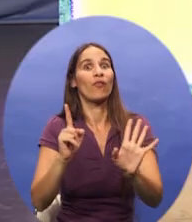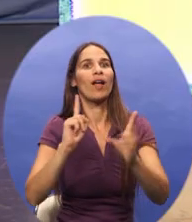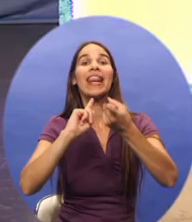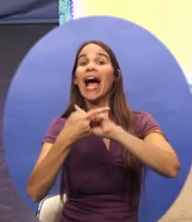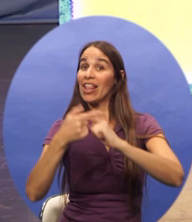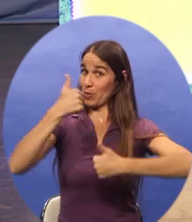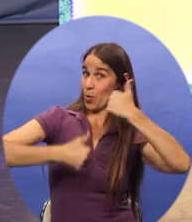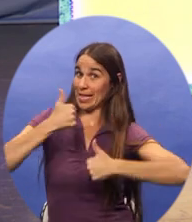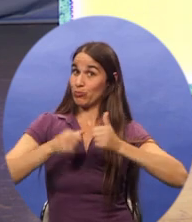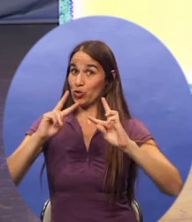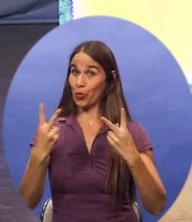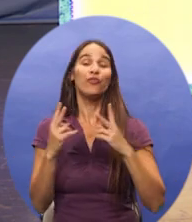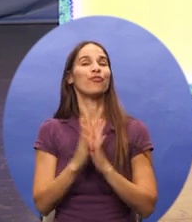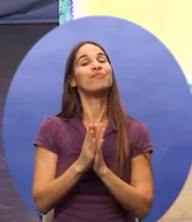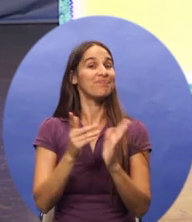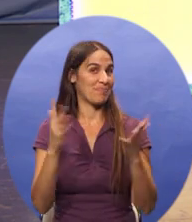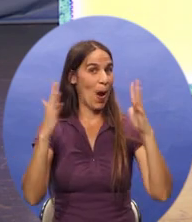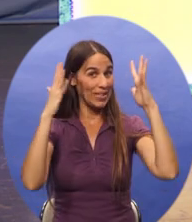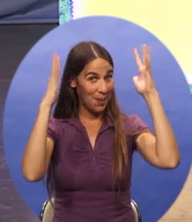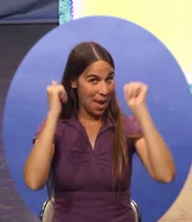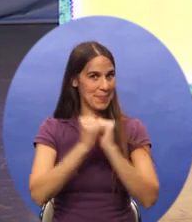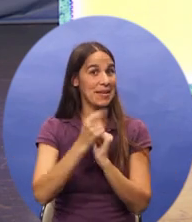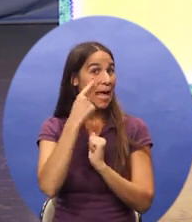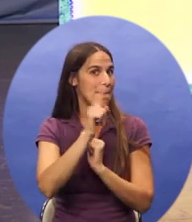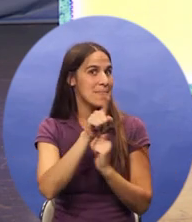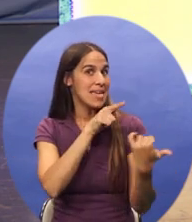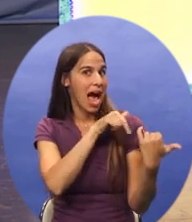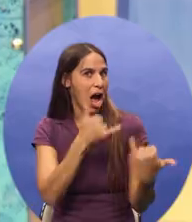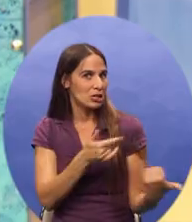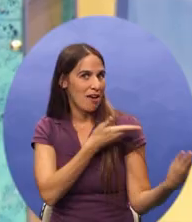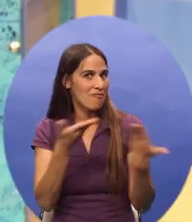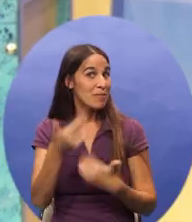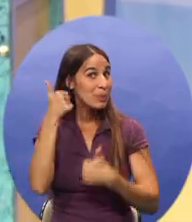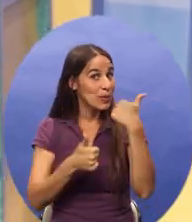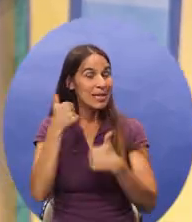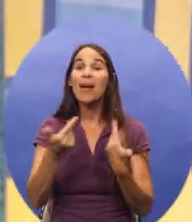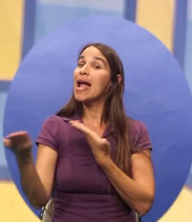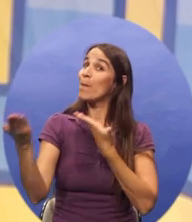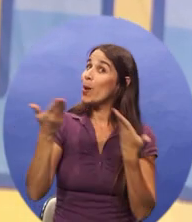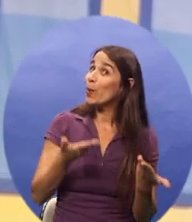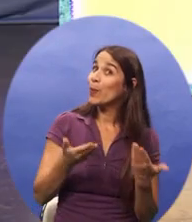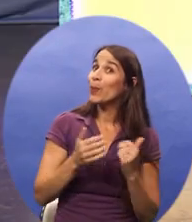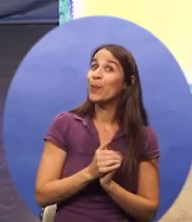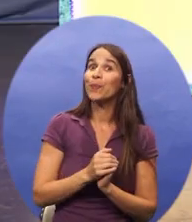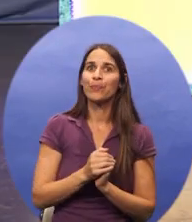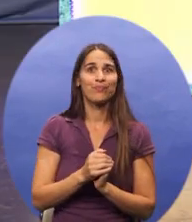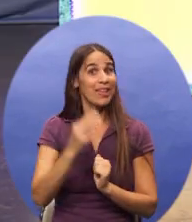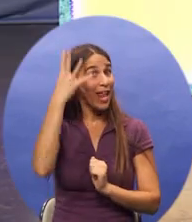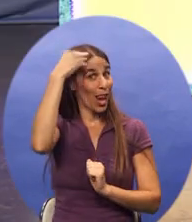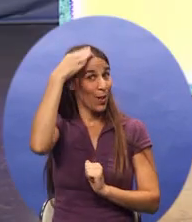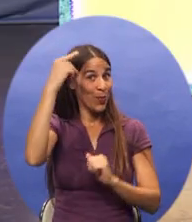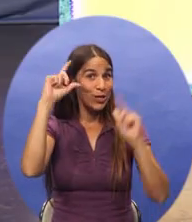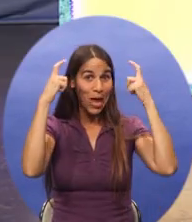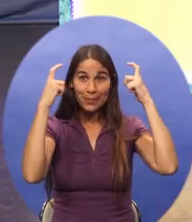אנחנו נחליף מתמודדים שוב פעם. מחיאות כפיים, בואו נראה מי המתמודדים שלנו עכשיו. קבלו את